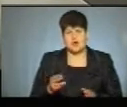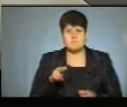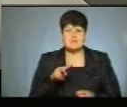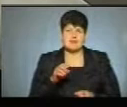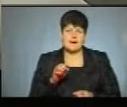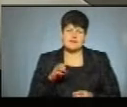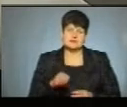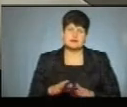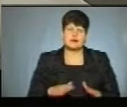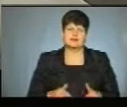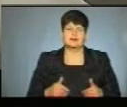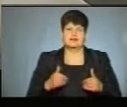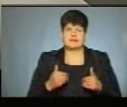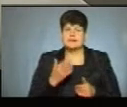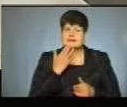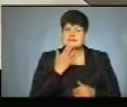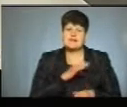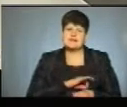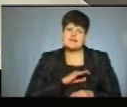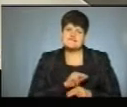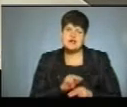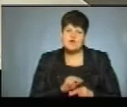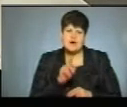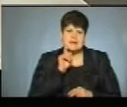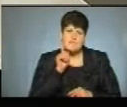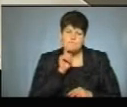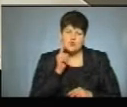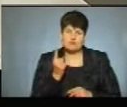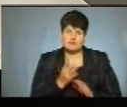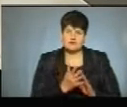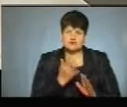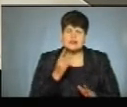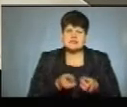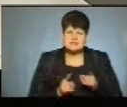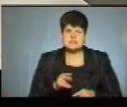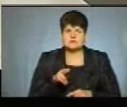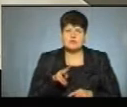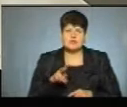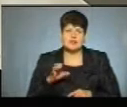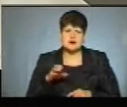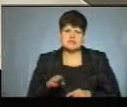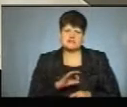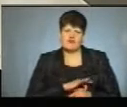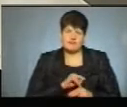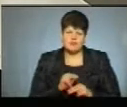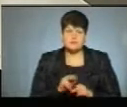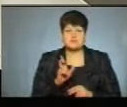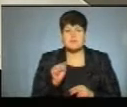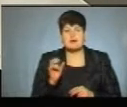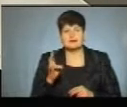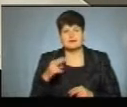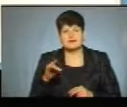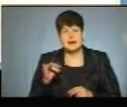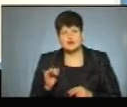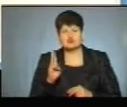дає національне виховання молоді. В першу чергу, і дійсно Пласт виховав Бандеру і Шухевича, але